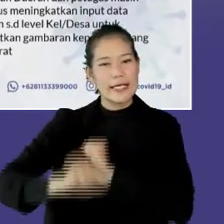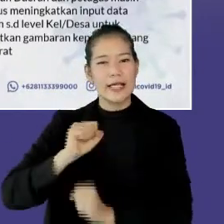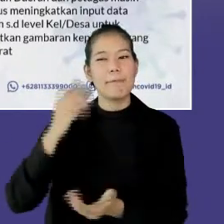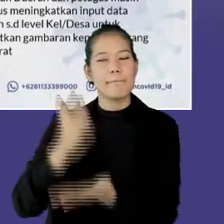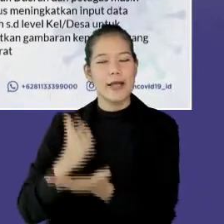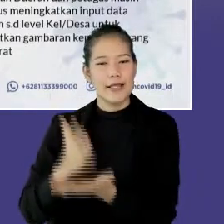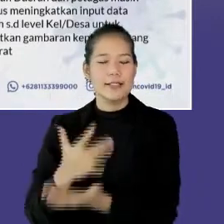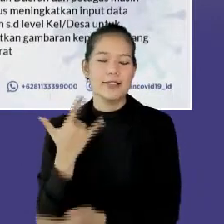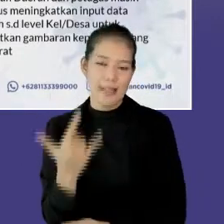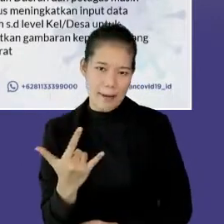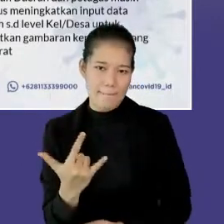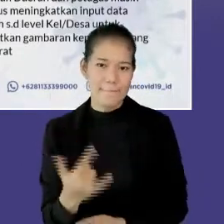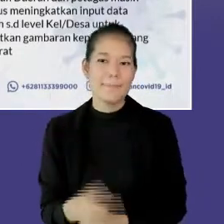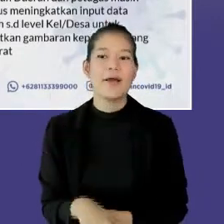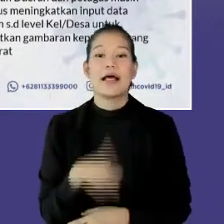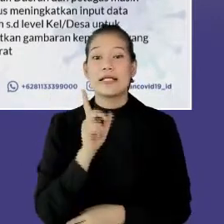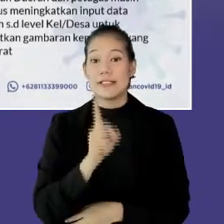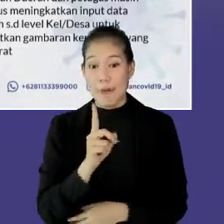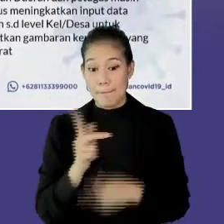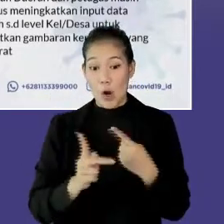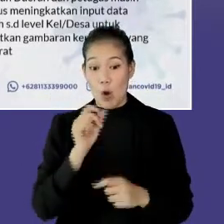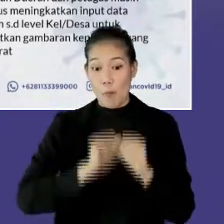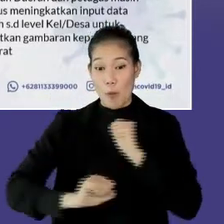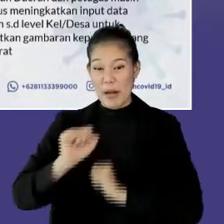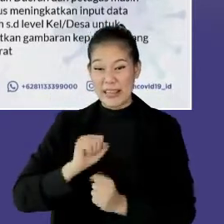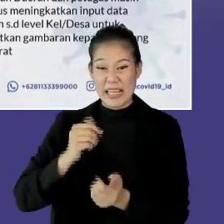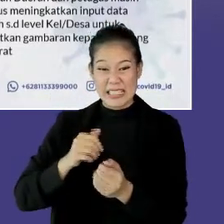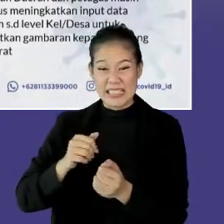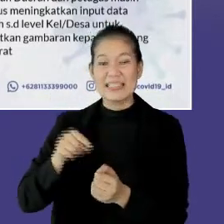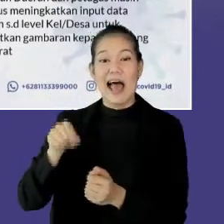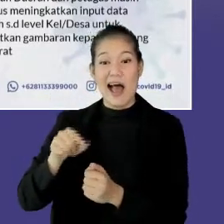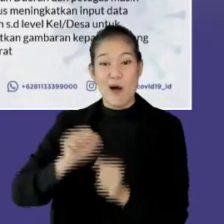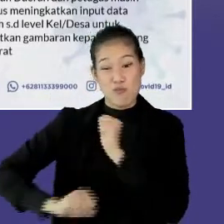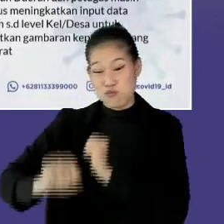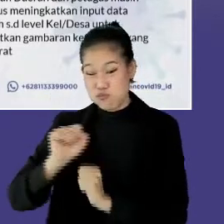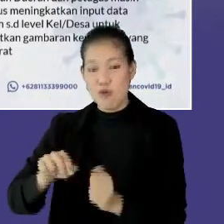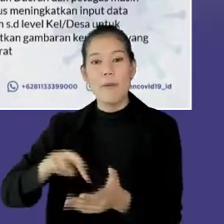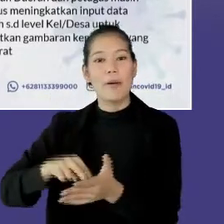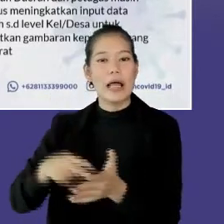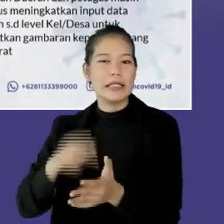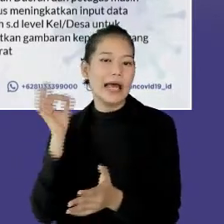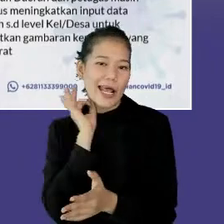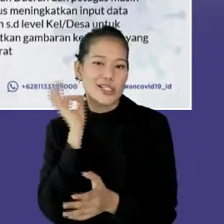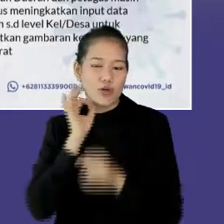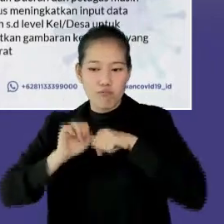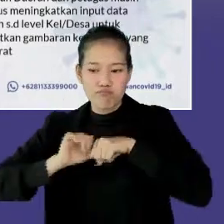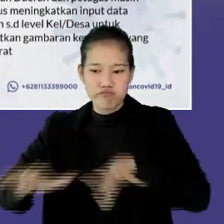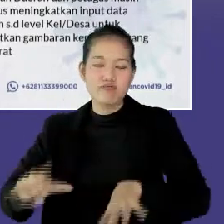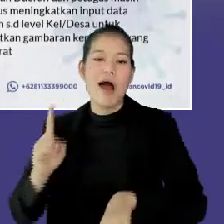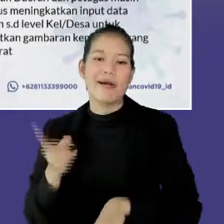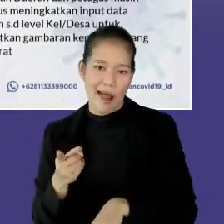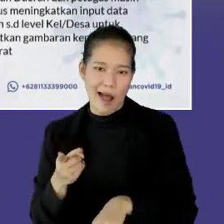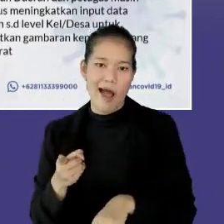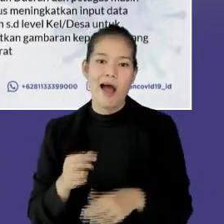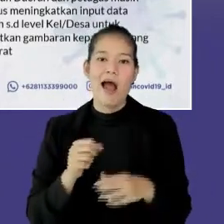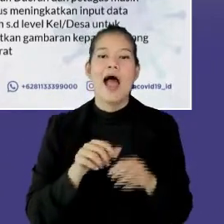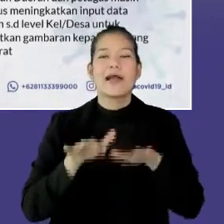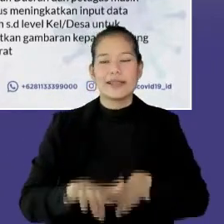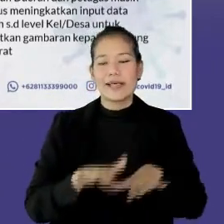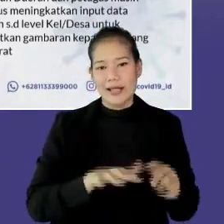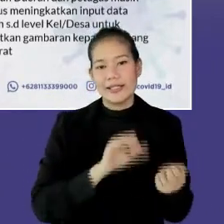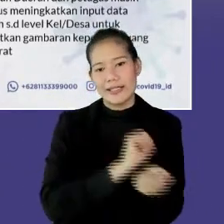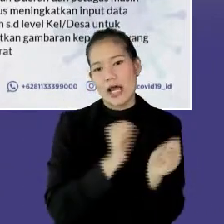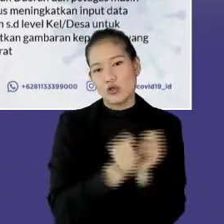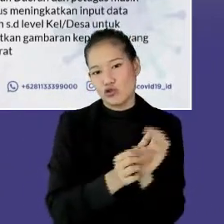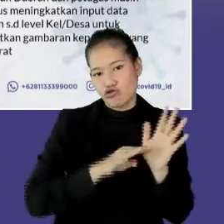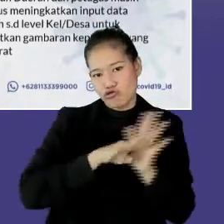dibatasi. Jangan lupa, karena lagi-lagi dengan adanya mobilitas, di sanalah mulai terjadi adanya potensi penularan. Tetap waspada kenaikan kasus, terutama di